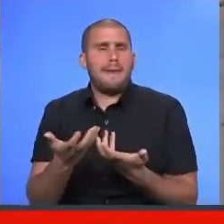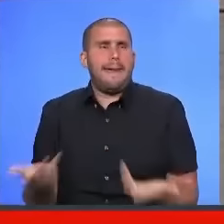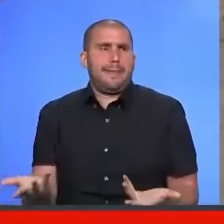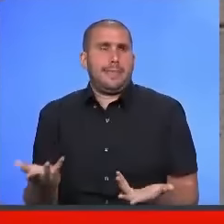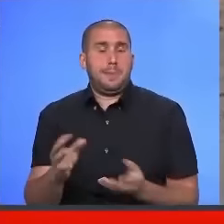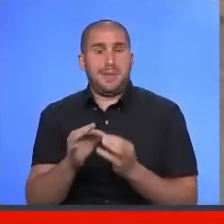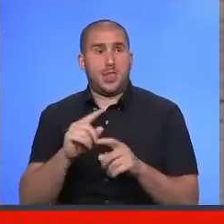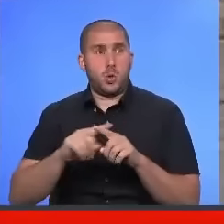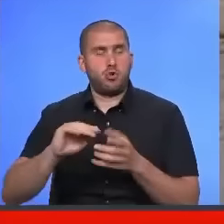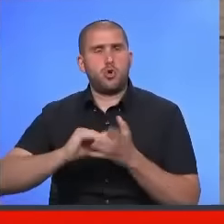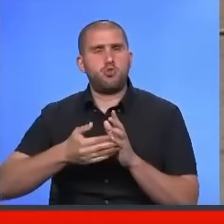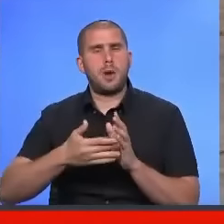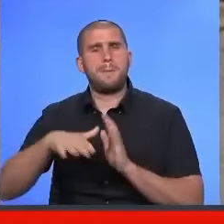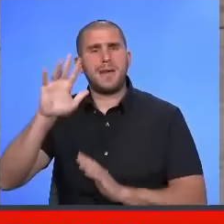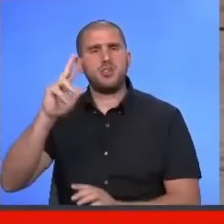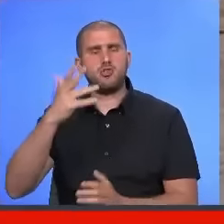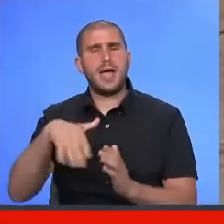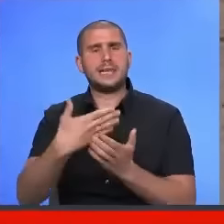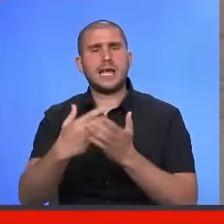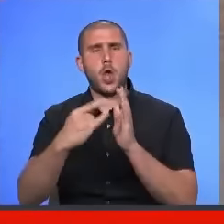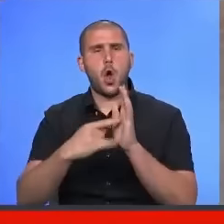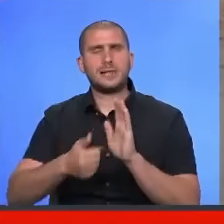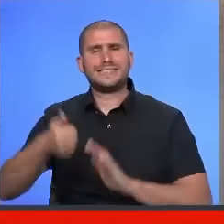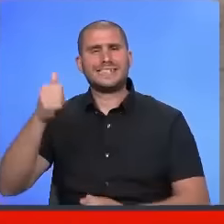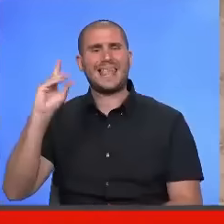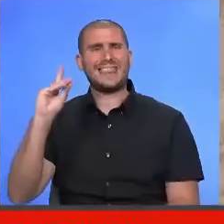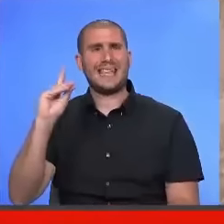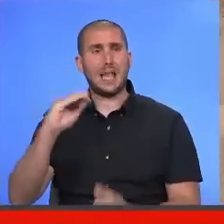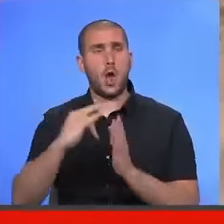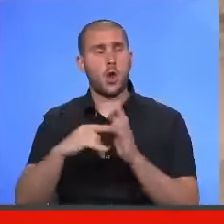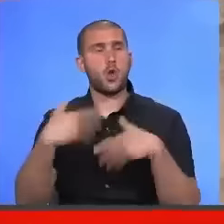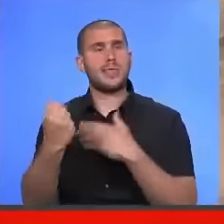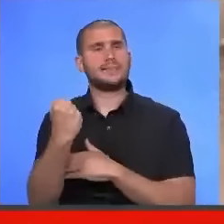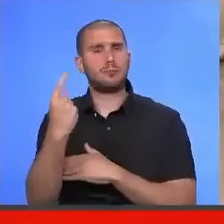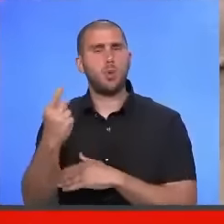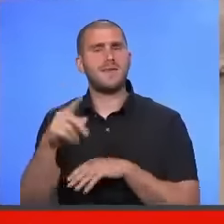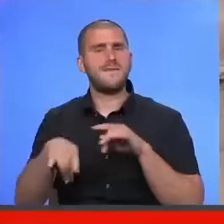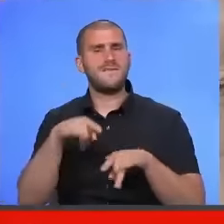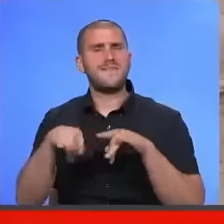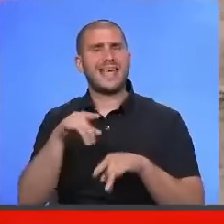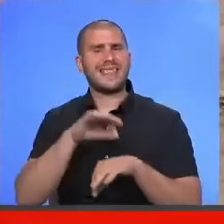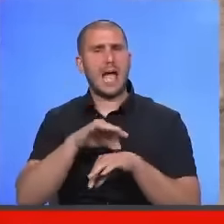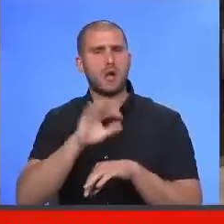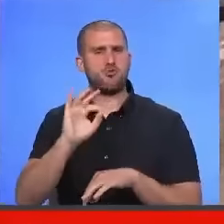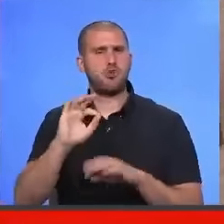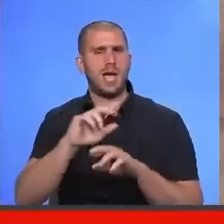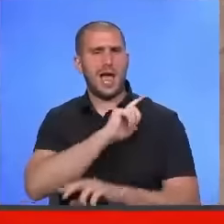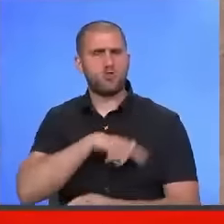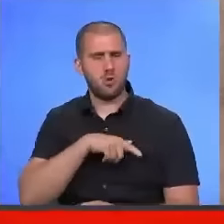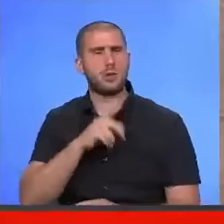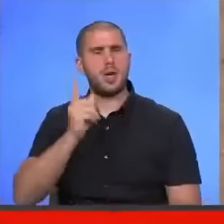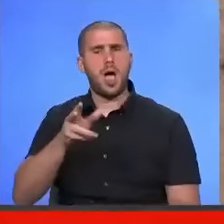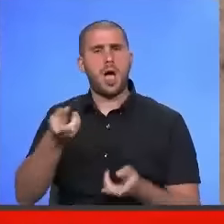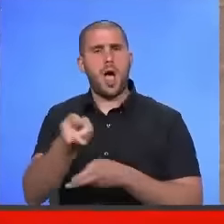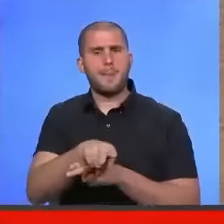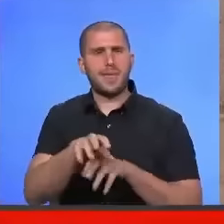החודש אושרה בקריאה שלישית הצעת חוק של השר דיכטר החוק מעניק סמכות לוטרינר של רשות מקומית להורות על המטת כלבים